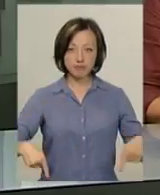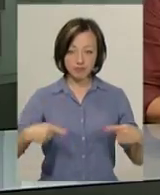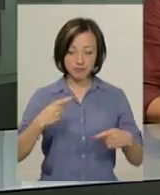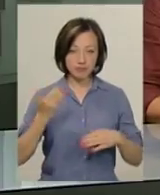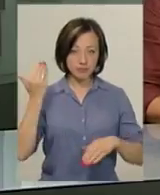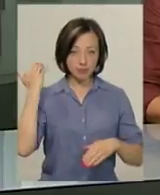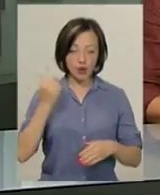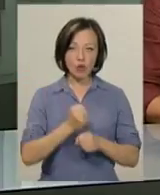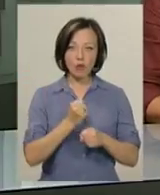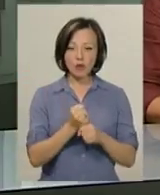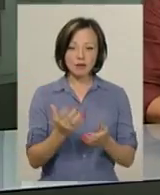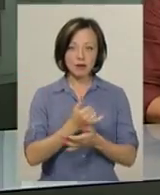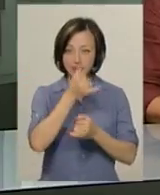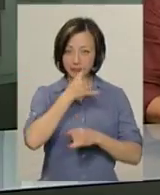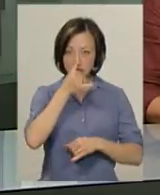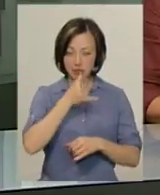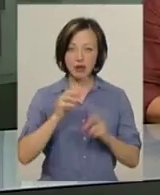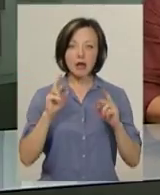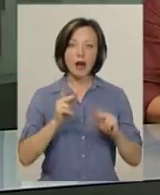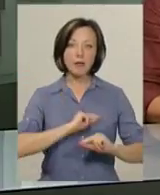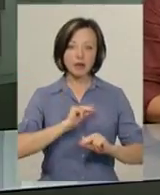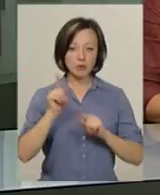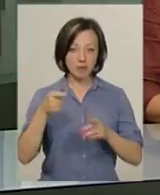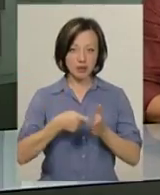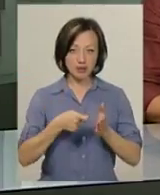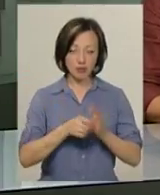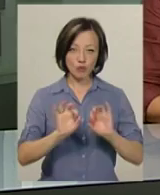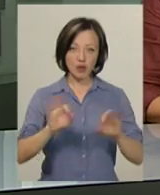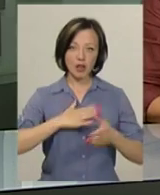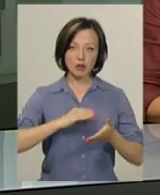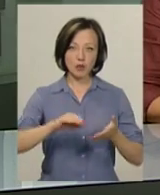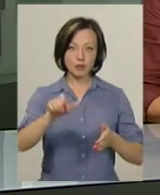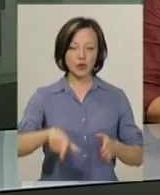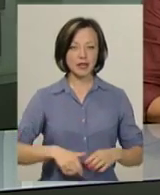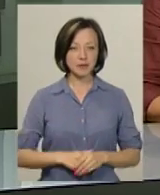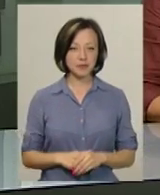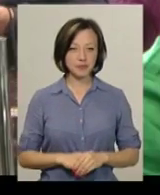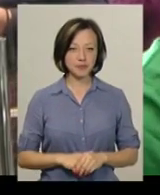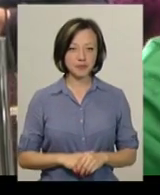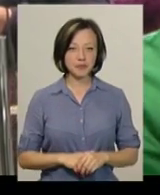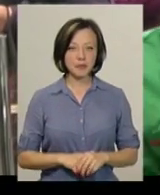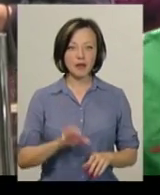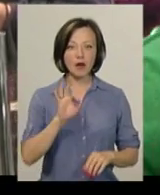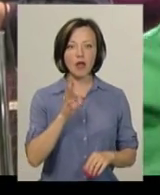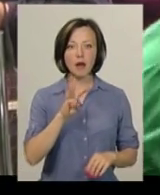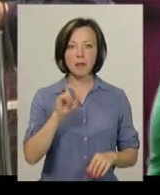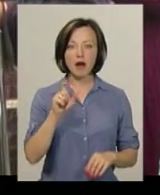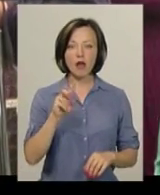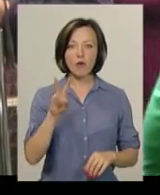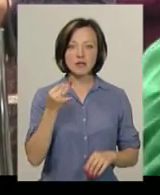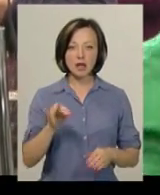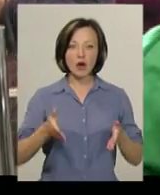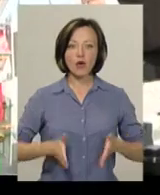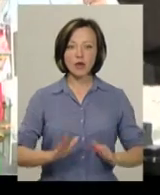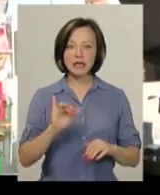інвалідному візку, роботи знайти не міг. Як йому працюється касиром, розповість Ірина Аріон. Олег Михайловський родом з